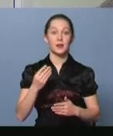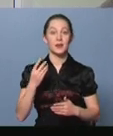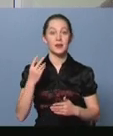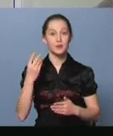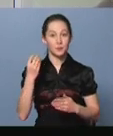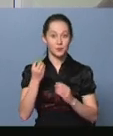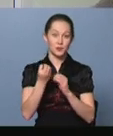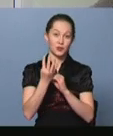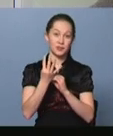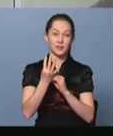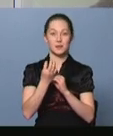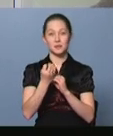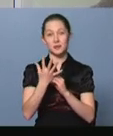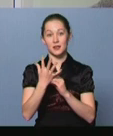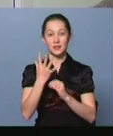числа